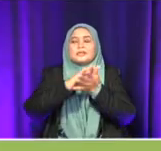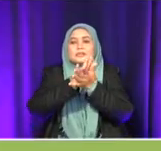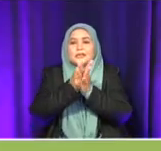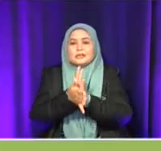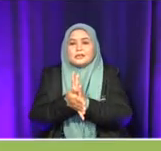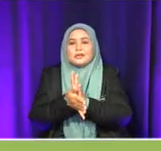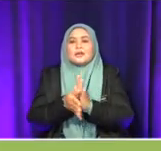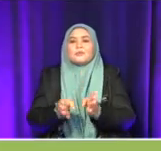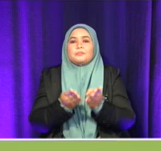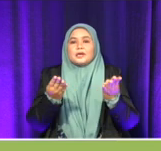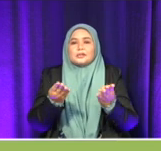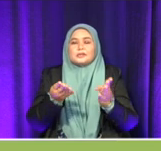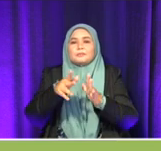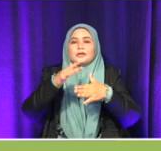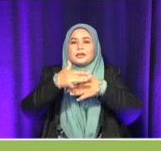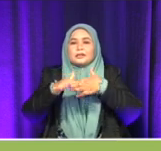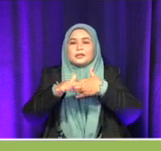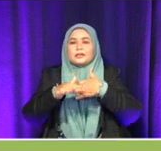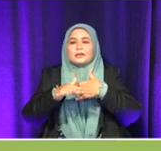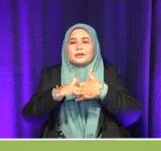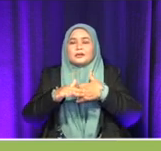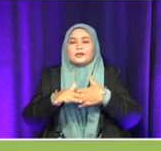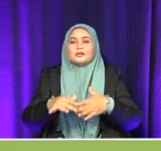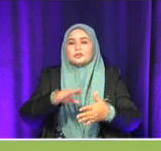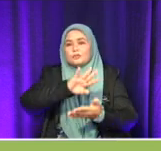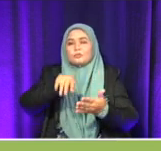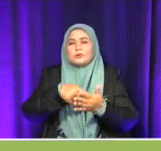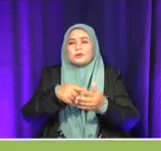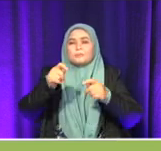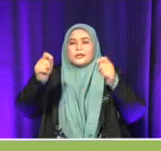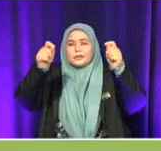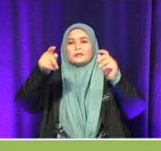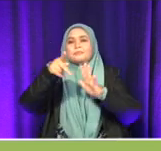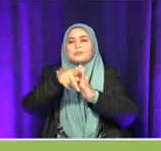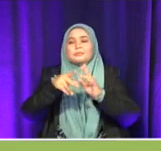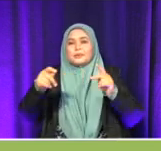bahasa pengantar semua peringkat pendidikan